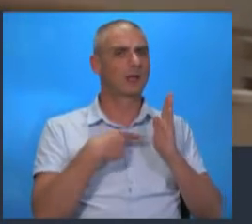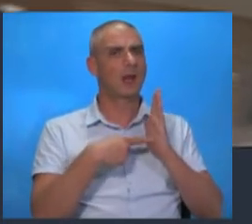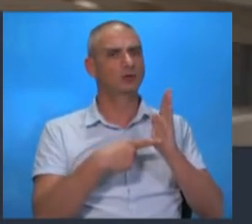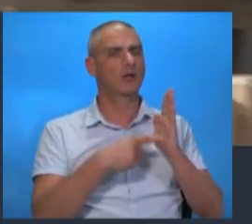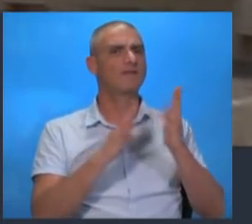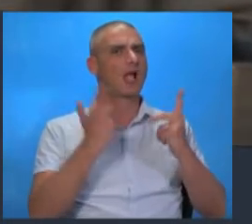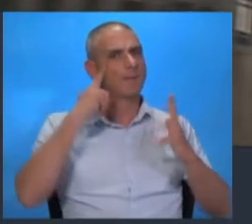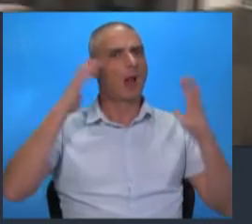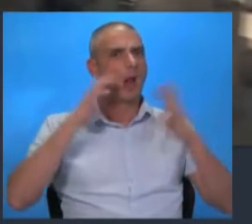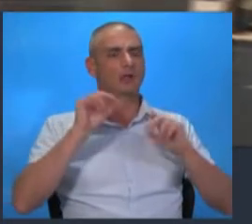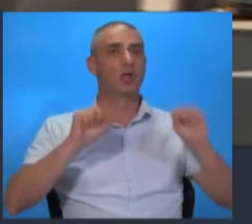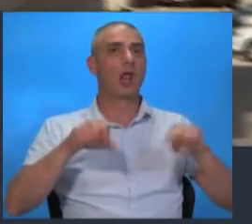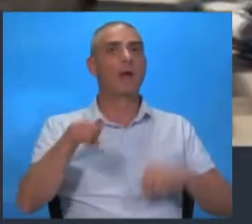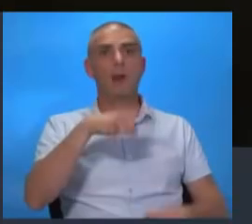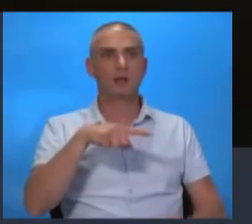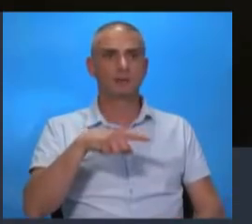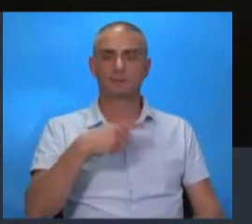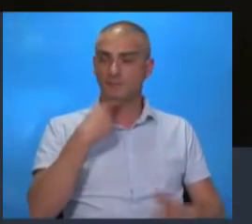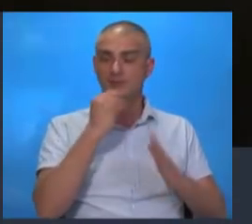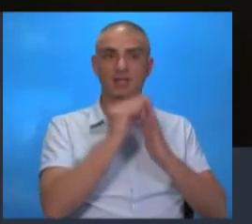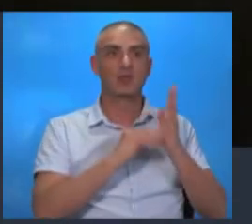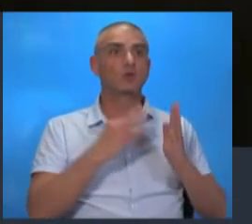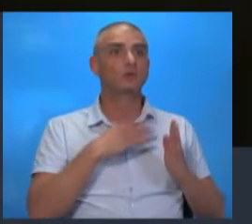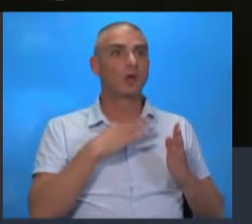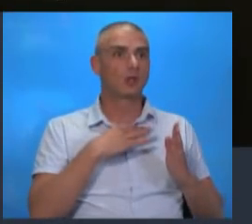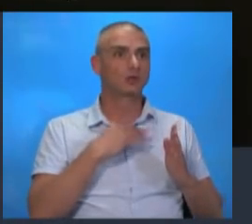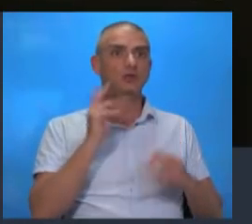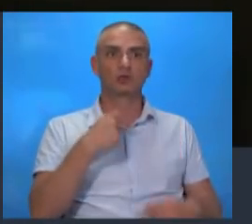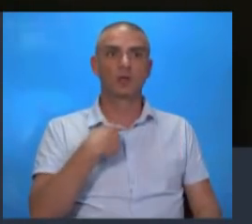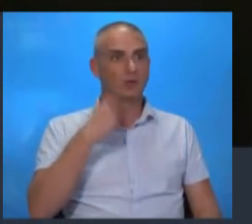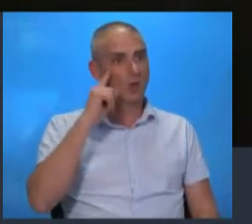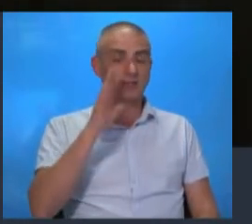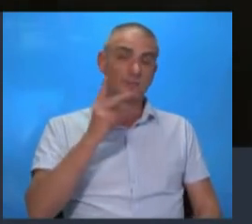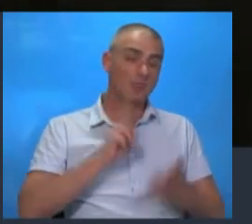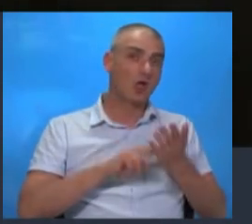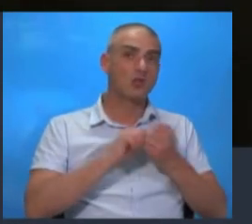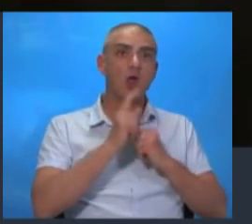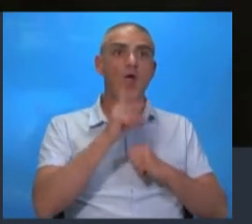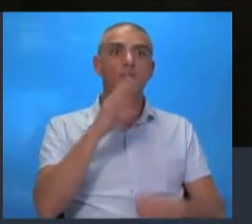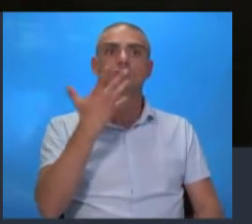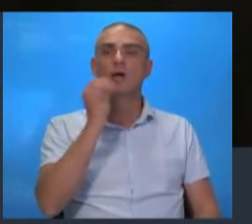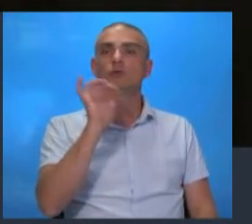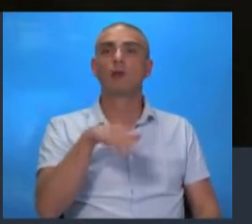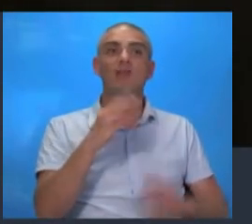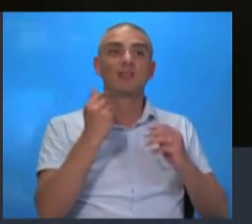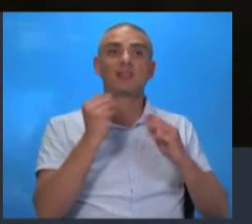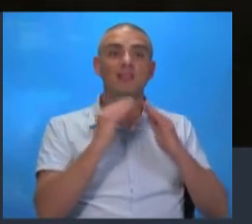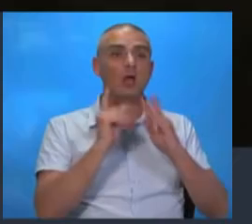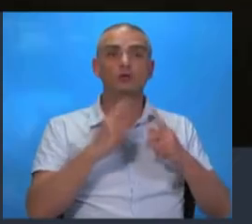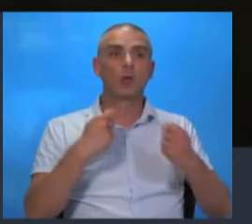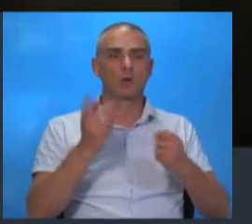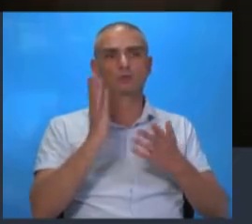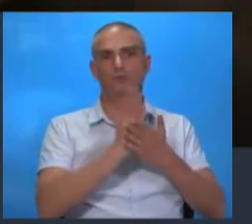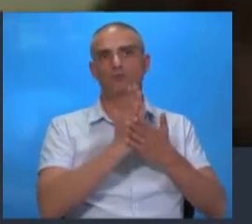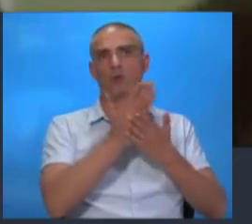מידת הלחץ של הקבלנים. מהנתונים שלנו, שיש לנו, אנחנו לא יודעים כמה זה נכון או לא, יש 50,000 דירות לא מכורות, שיושבות על